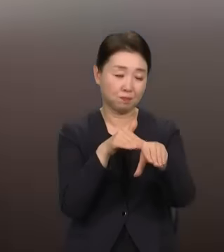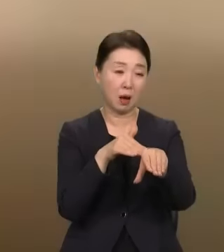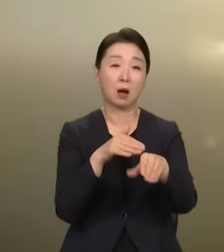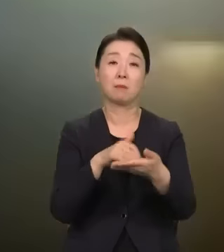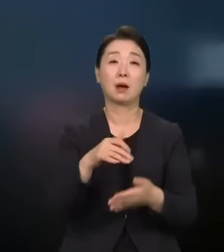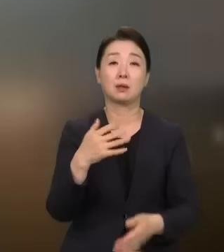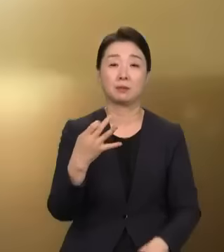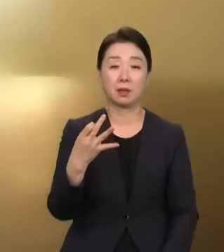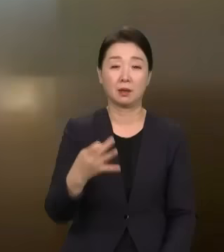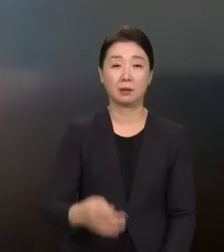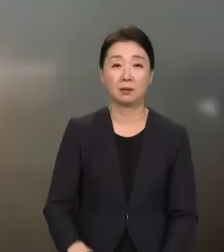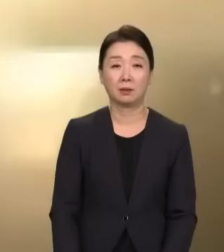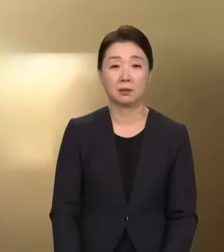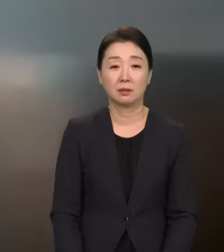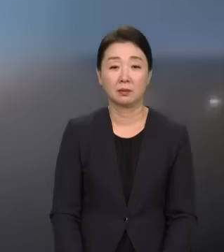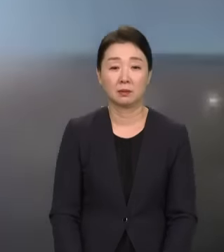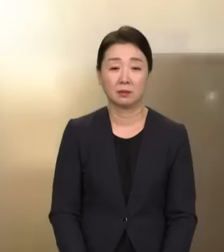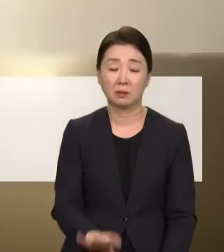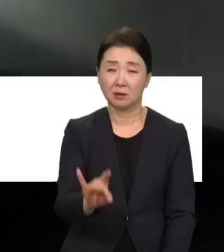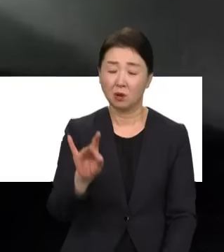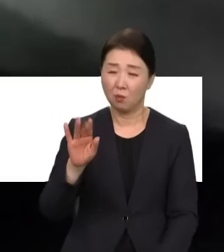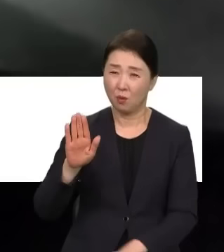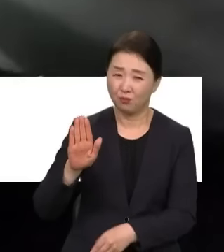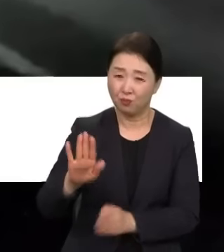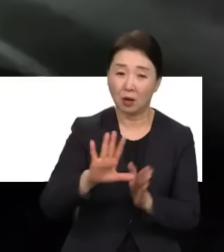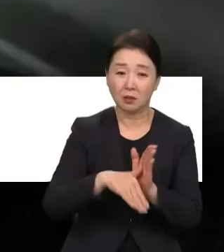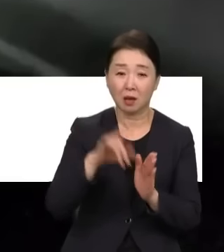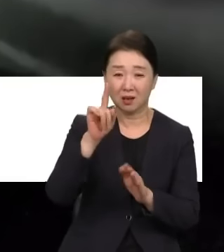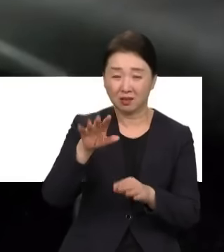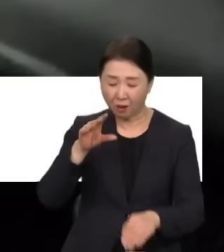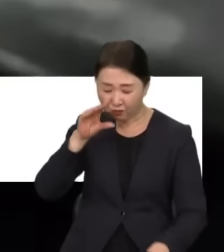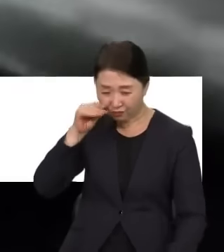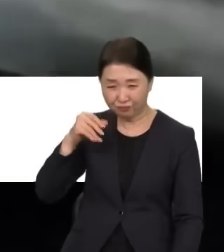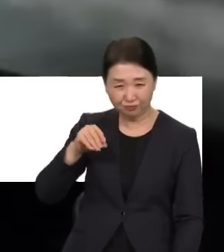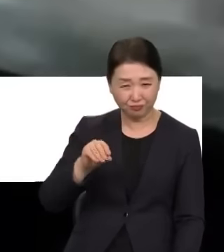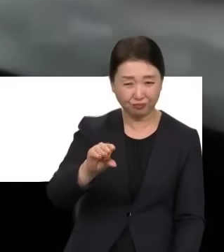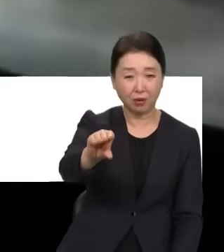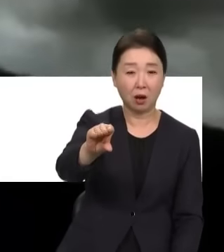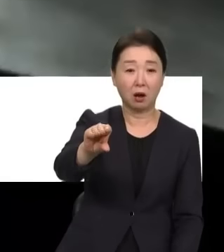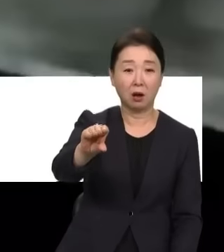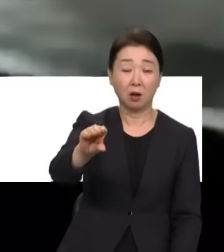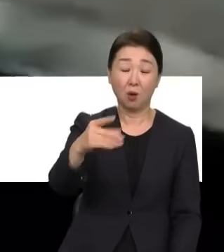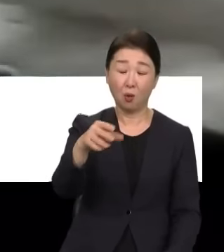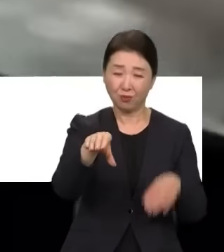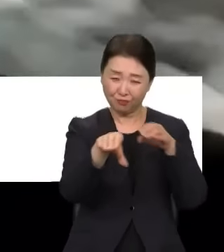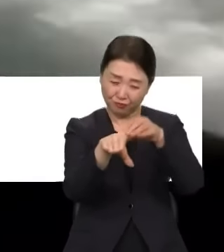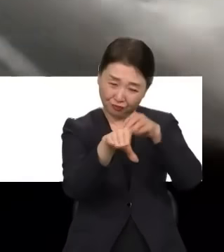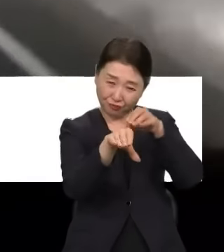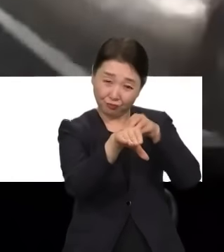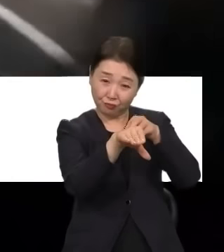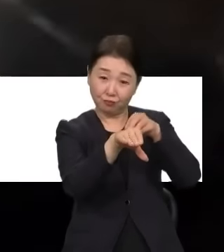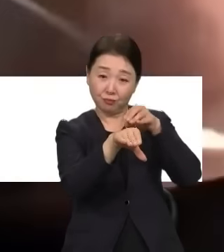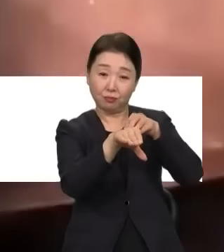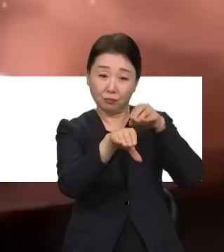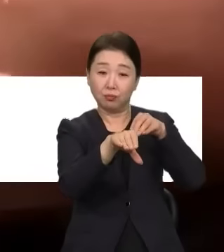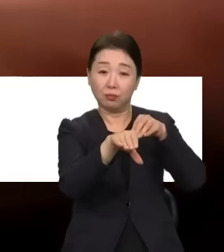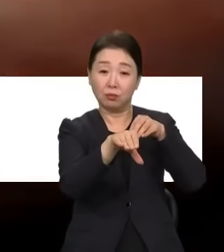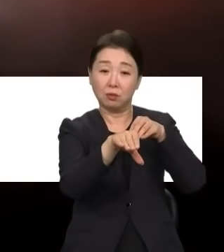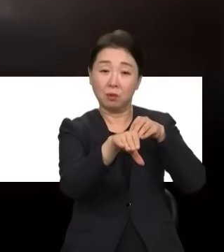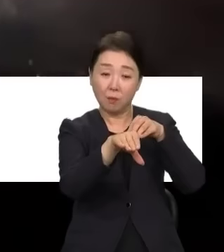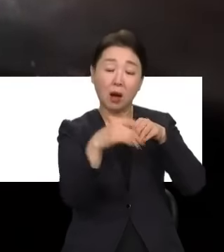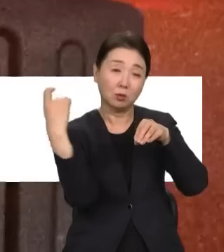났습니다. 처음에 밟았을 때는 뭐 그냥 쫙 미끄러지더라고요. 예. 계속 뒤에서 쿵쿵하는 그 저기